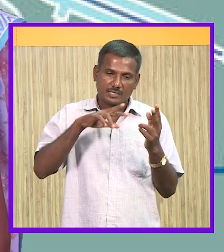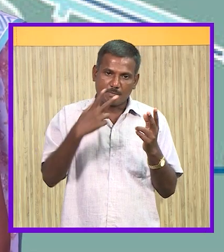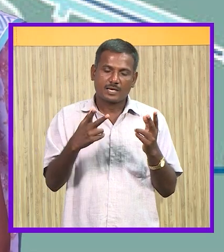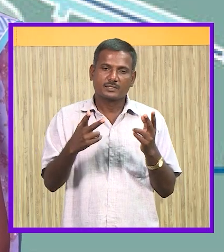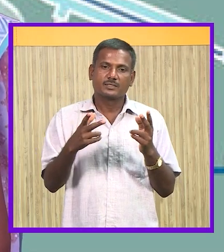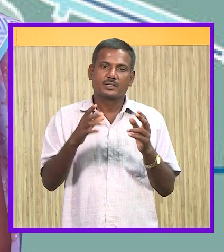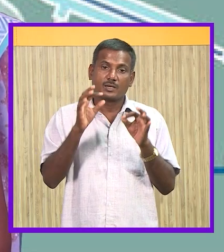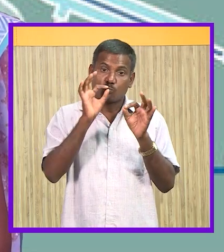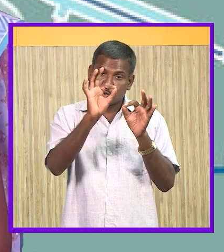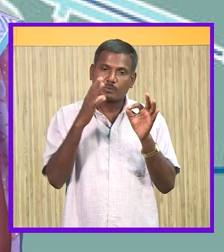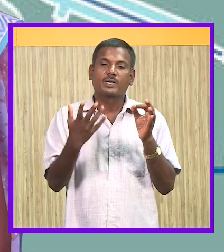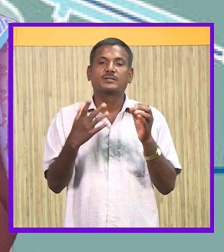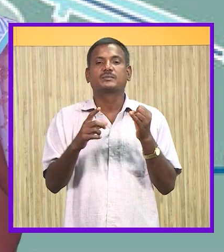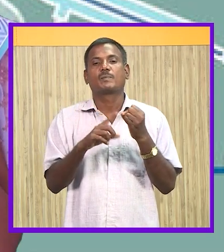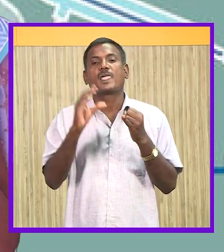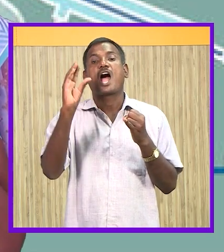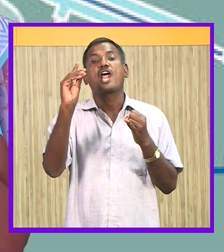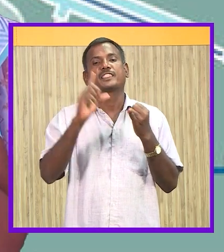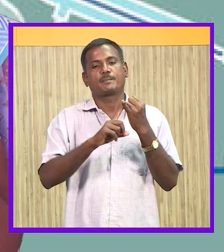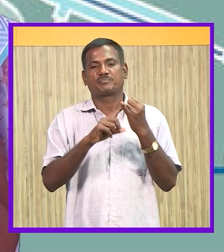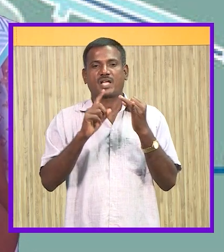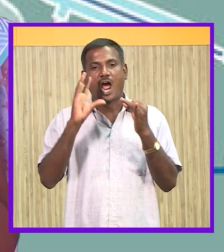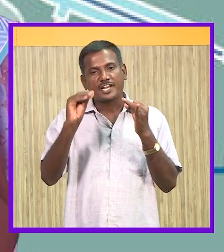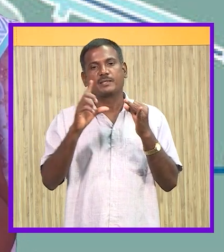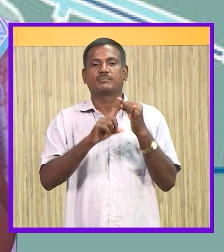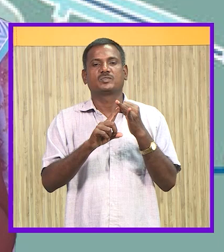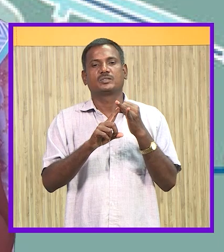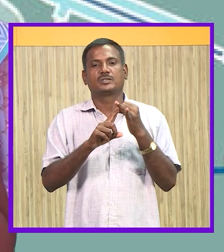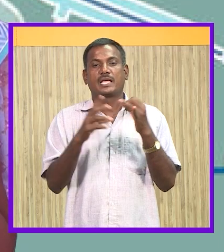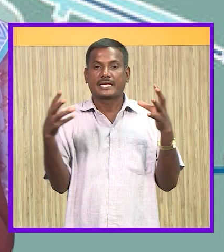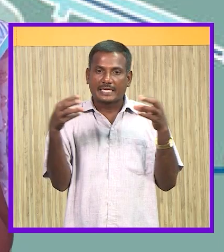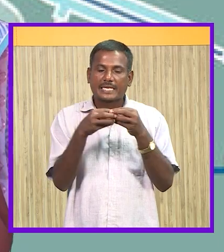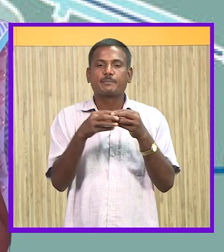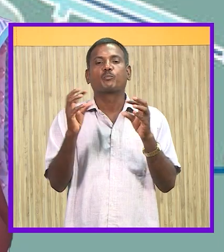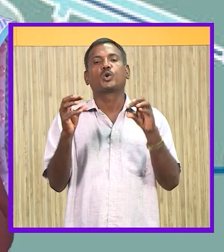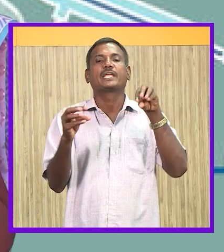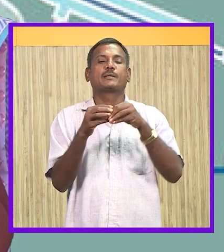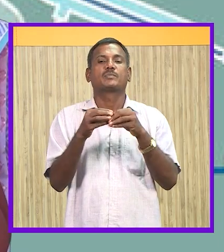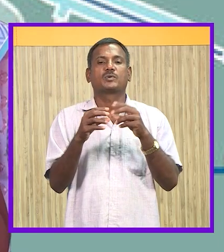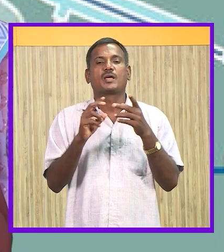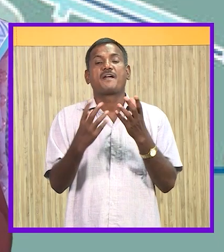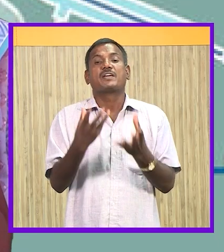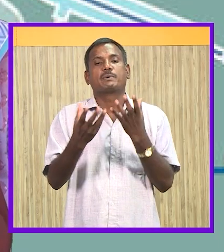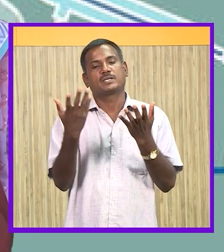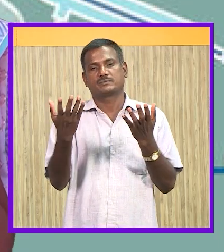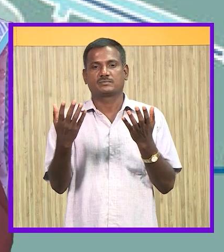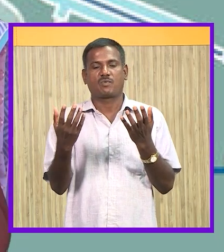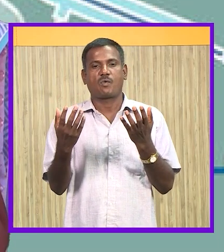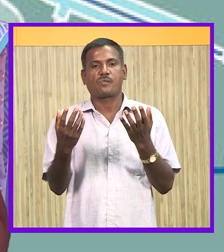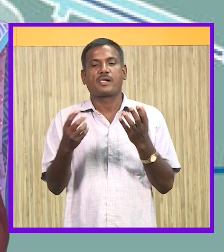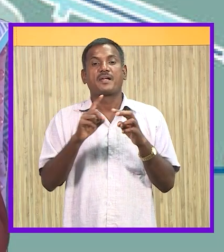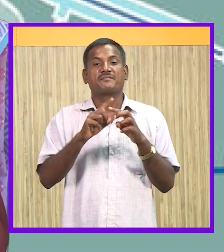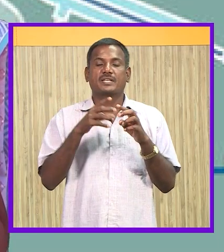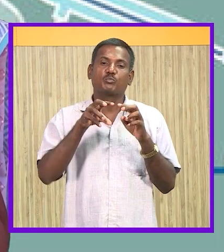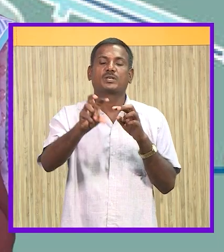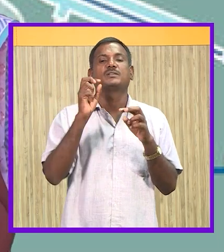மாற்றம் நிகழ தகுந்த காரணங்கள் பார்த்தோம். அழுத்தம் கொடுக்கும்போது, இரு பொருட்கள் இணையும் போது, வெப்பப்படுத்தும் போது,